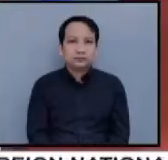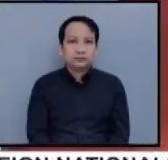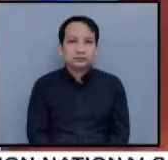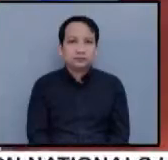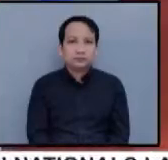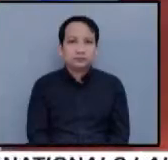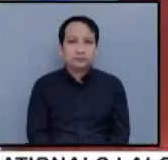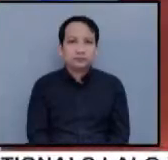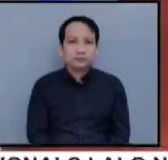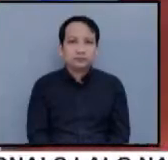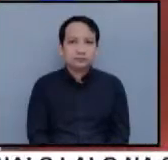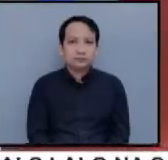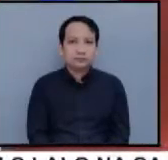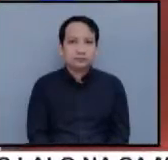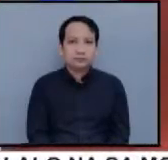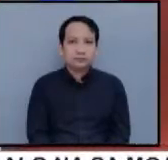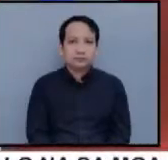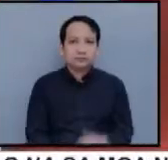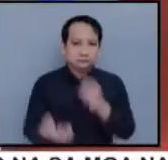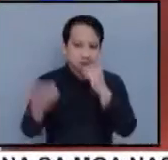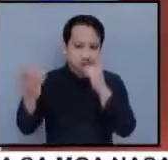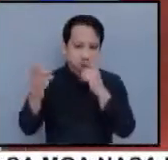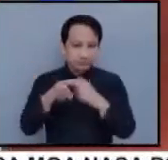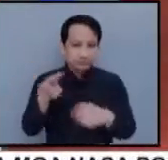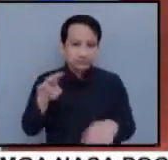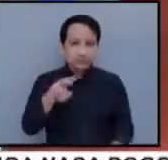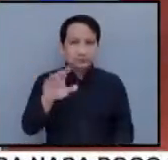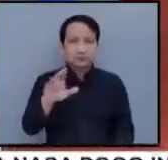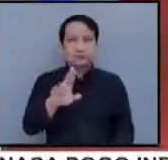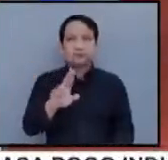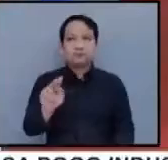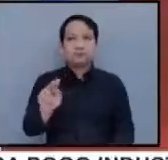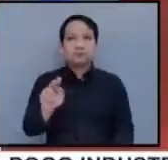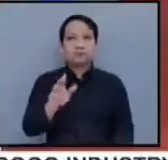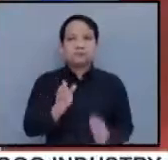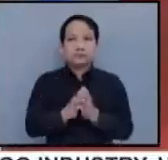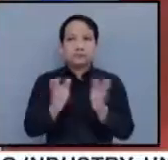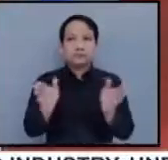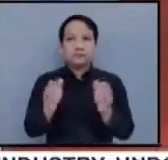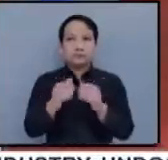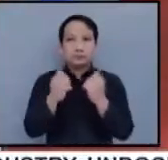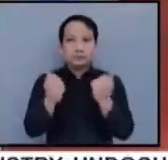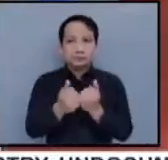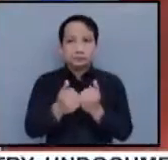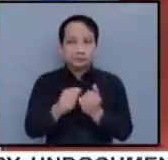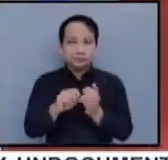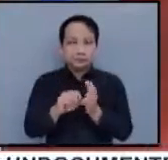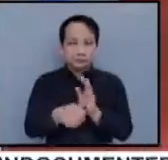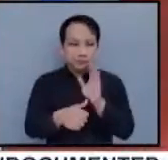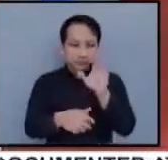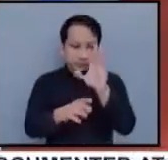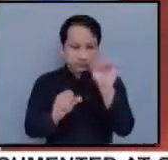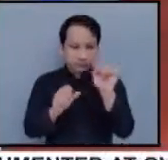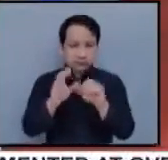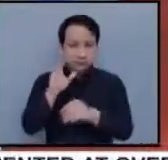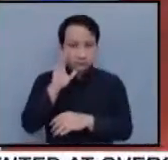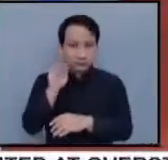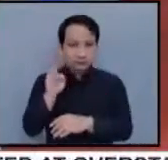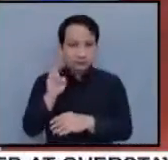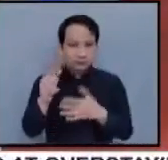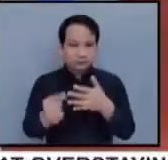At sa kanyang talumpati sa 77th session ng United Nations General Assembly, ipinunto ni Pangulong Ferdinand Marcos Jr. ang ilang isyu